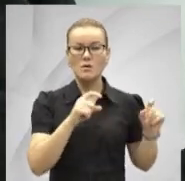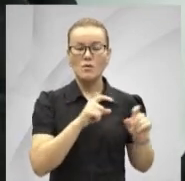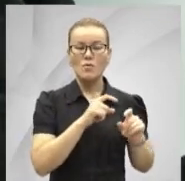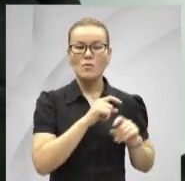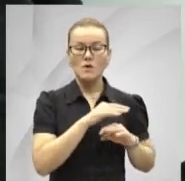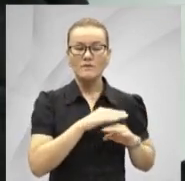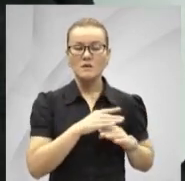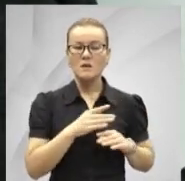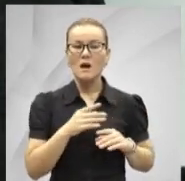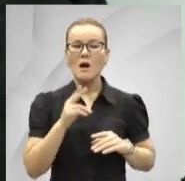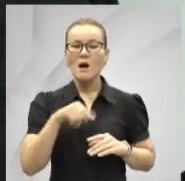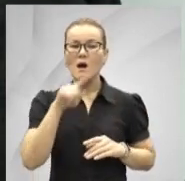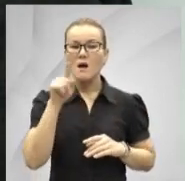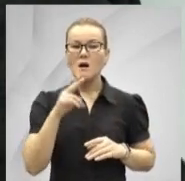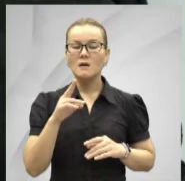имеет.